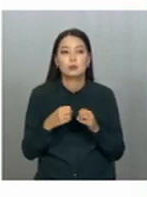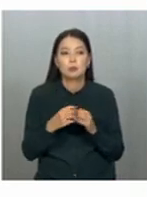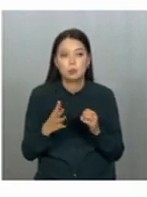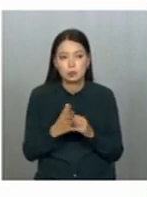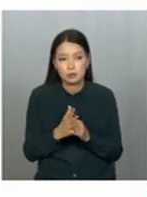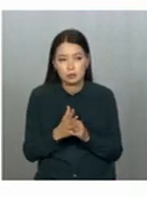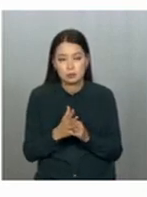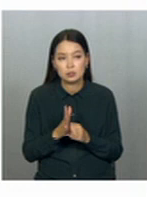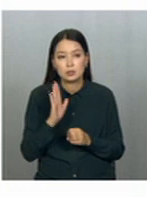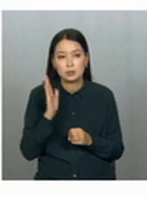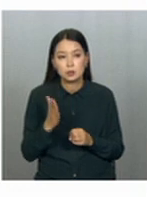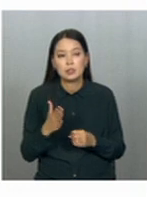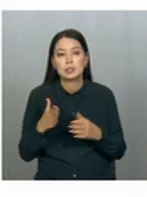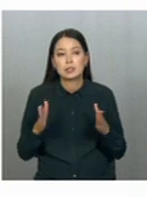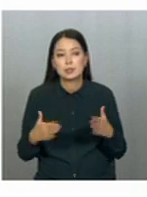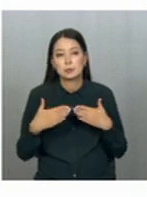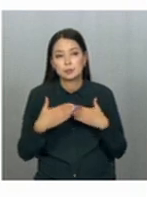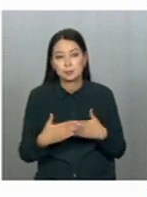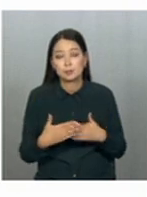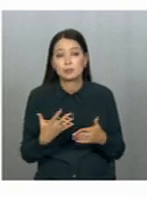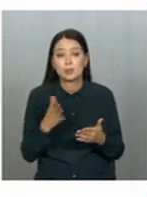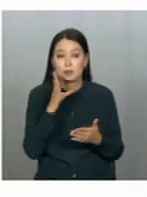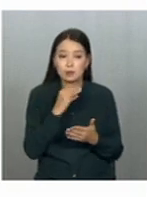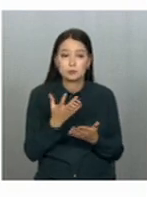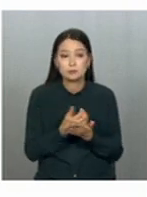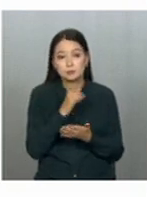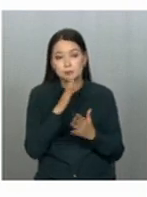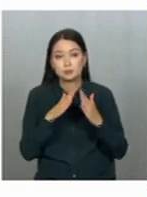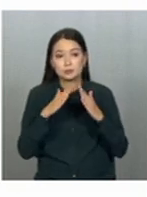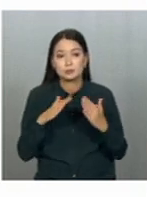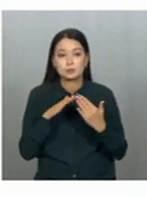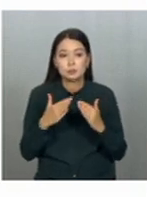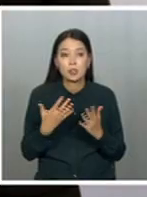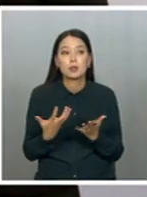жағдайында 15 болатын қиық пирамида табыла ма? Табылса,